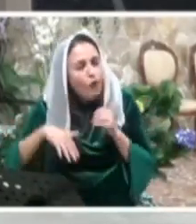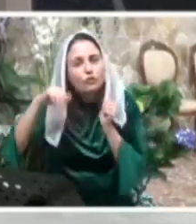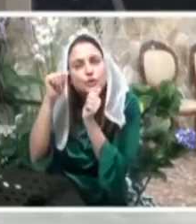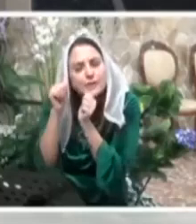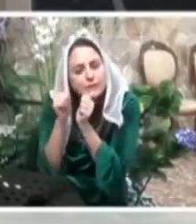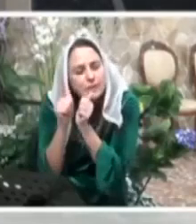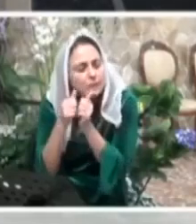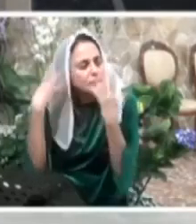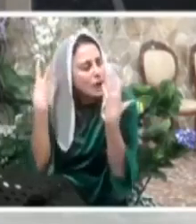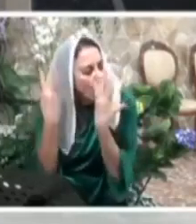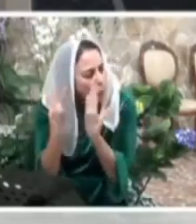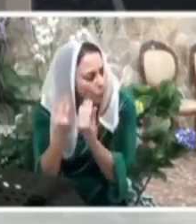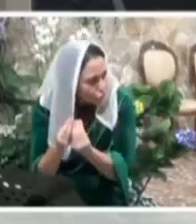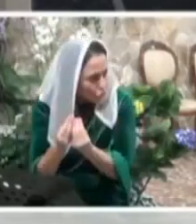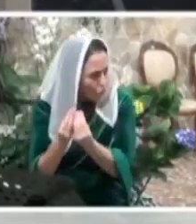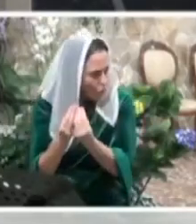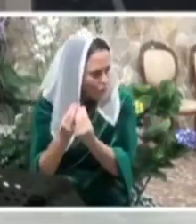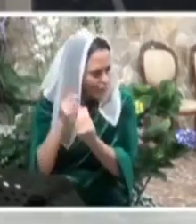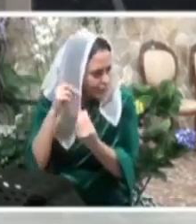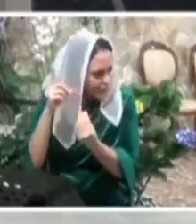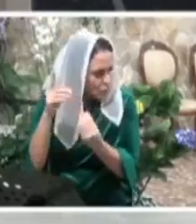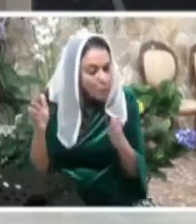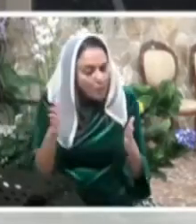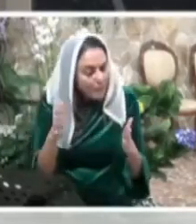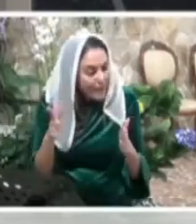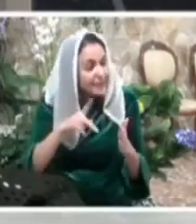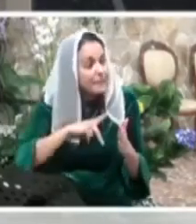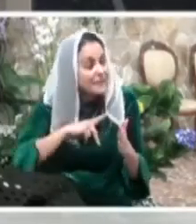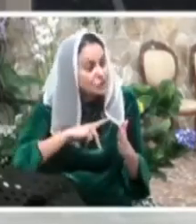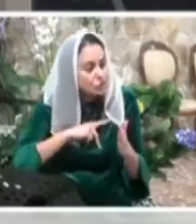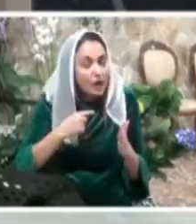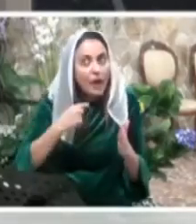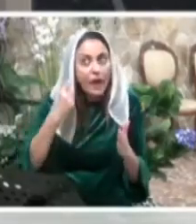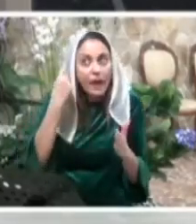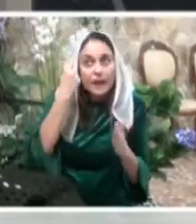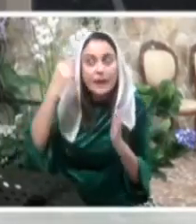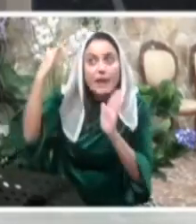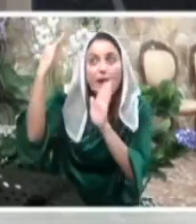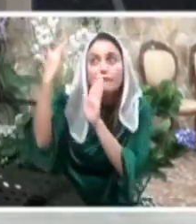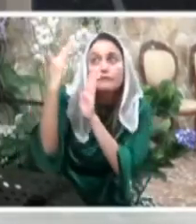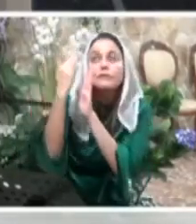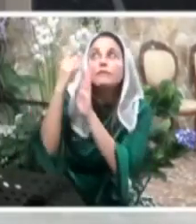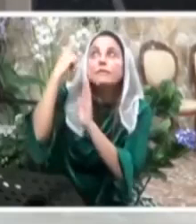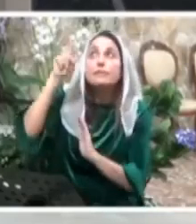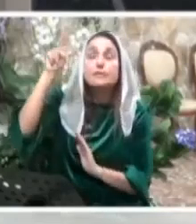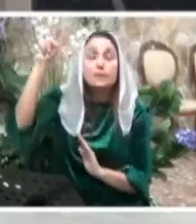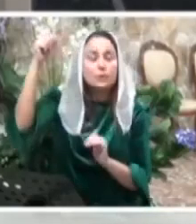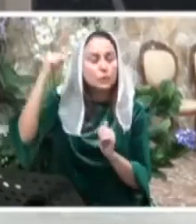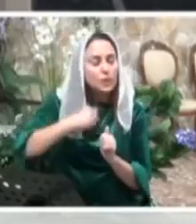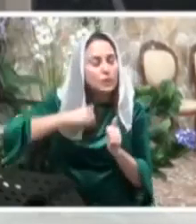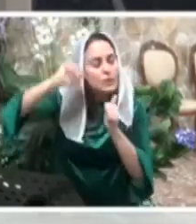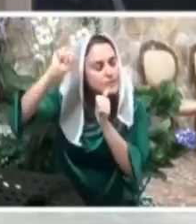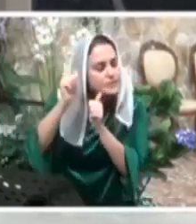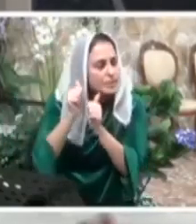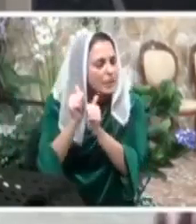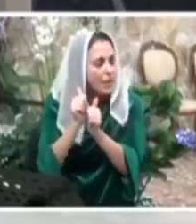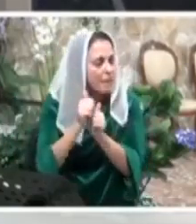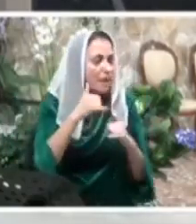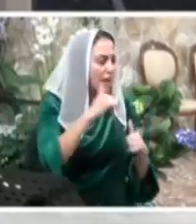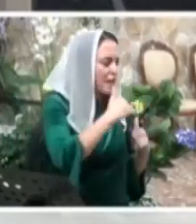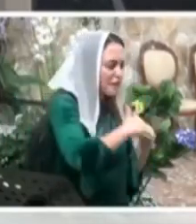che dedichiamo momenti dove siamo a tu per tu con il Signore. Non ci sono i